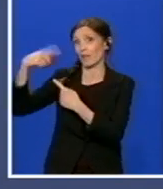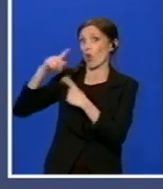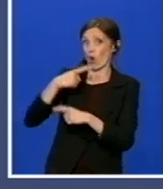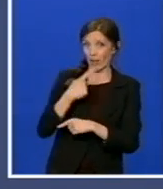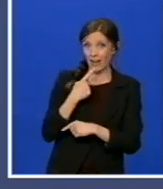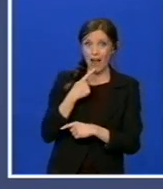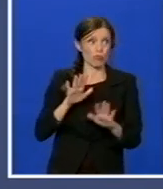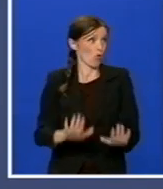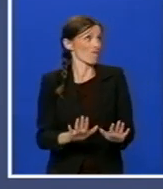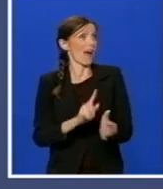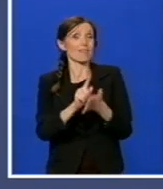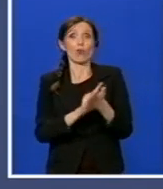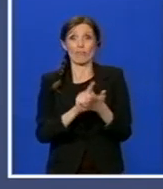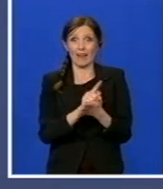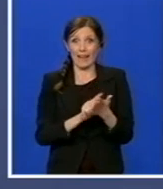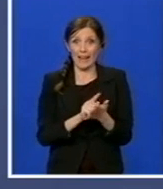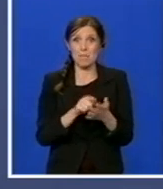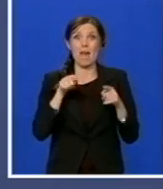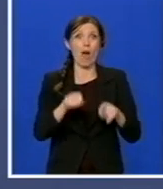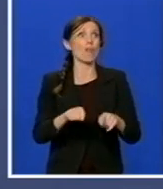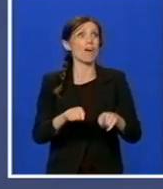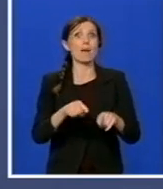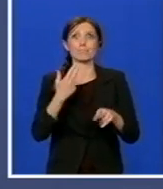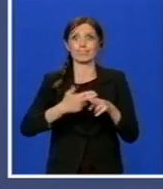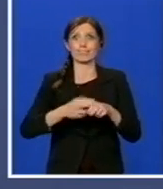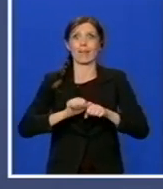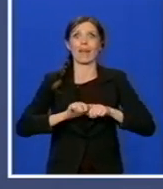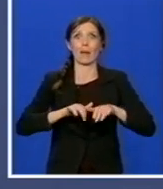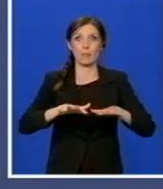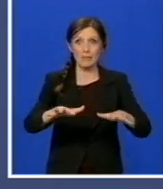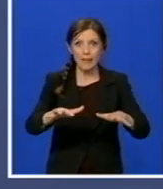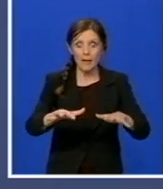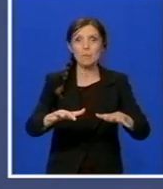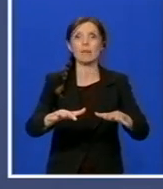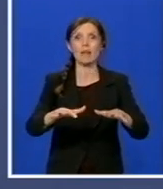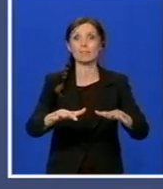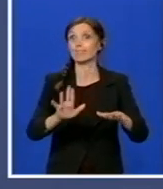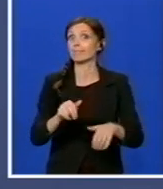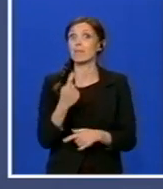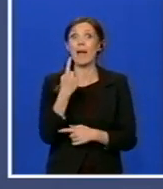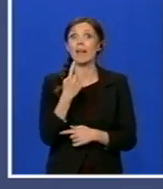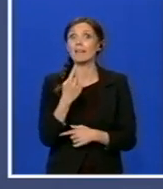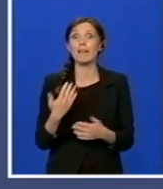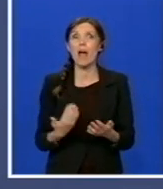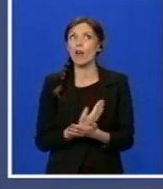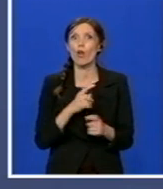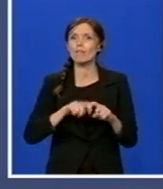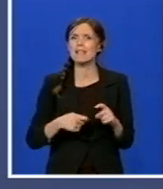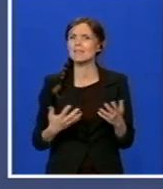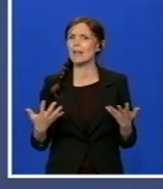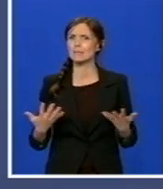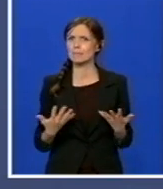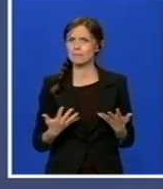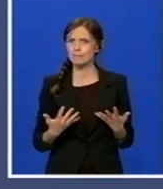vremenu, u ovoj epidemiji, definitivno imamo i novu realnost, a to je da je